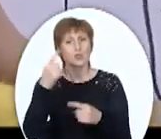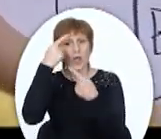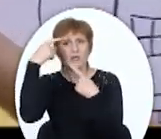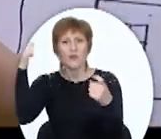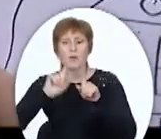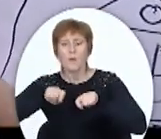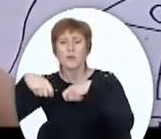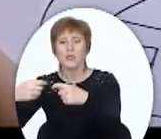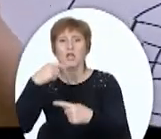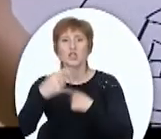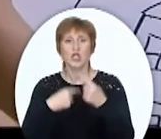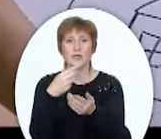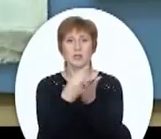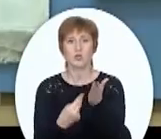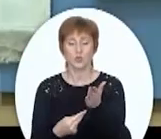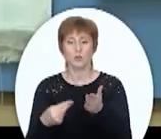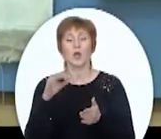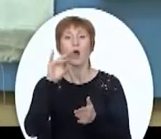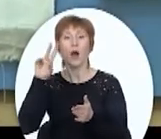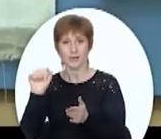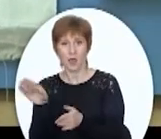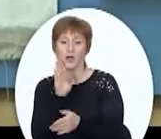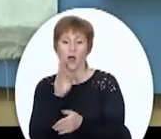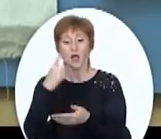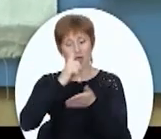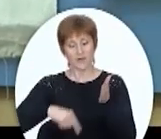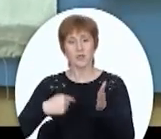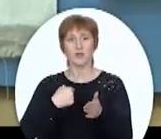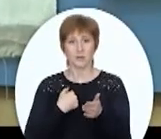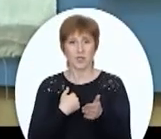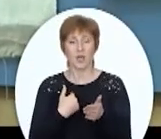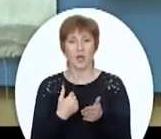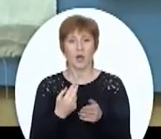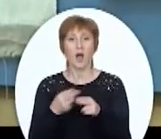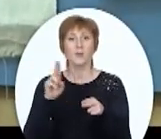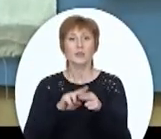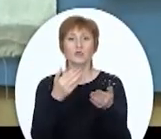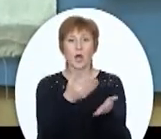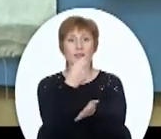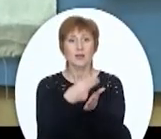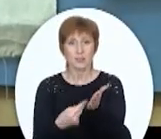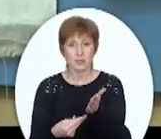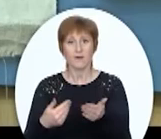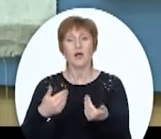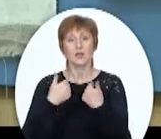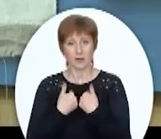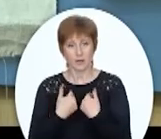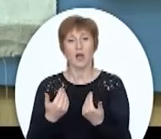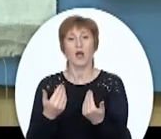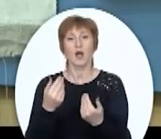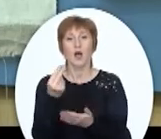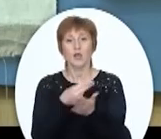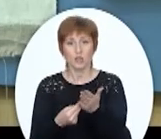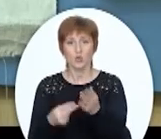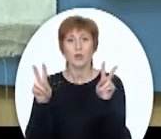передать через вот эти рисунки. Она доверилась мне, потому что она... нарисовала для меня